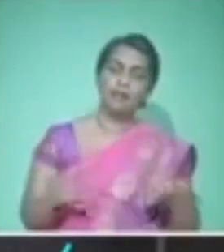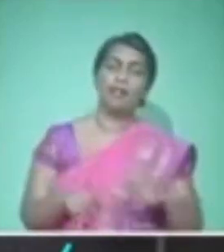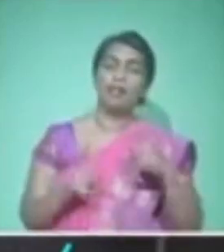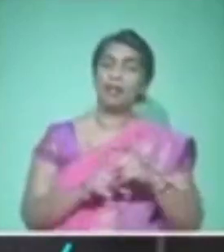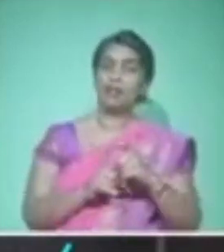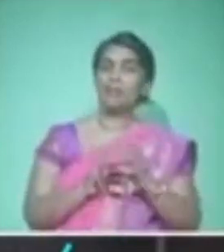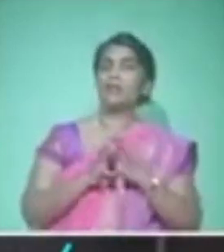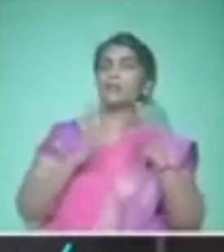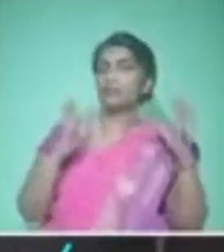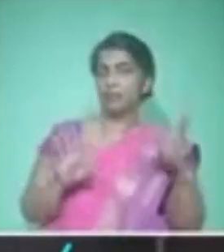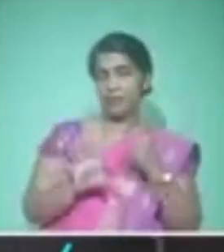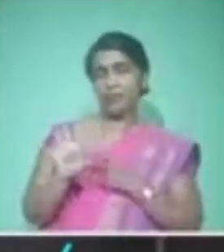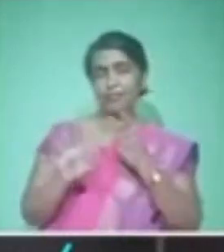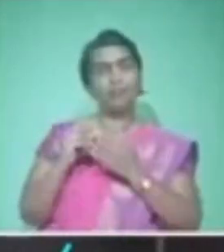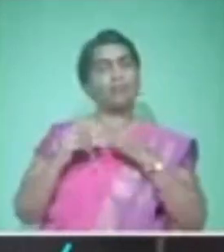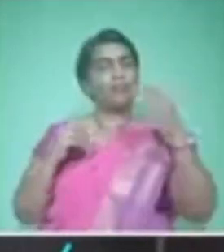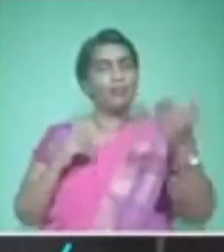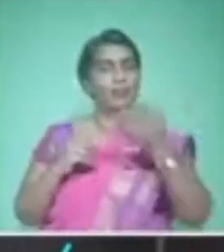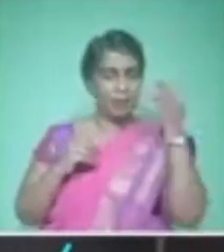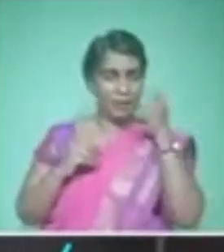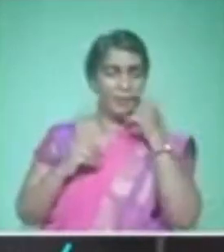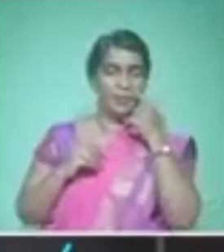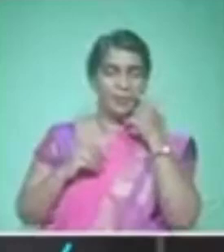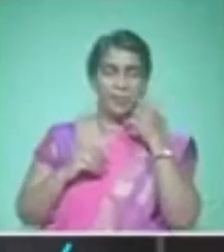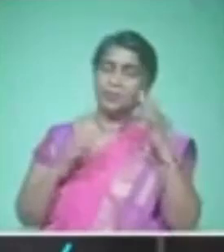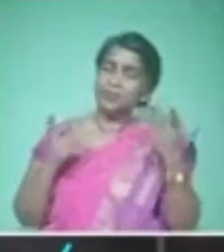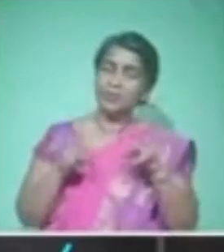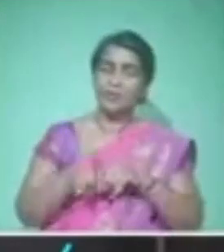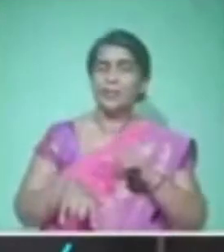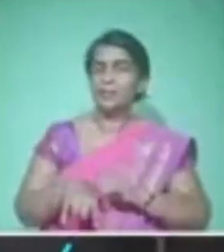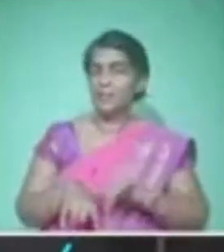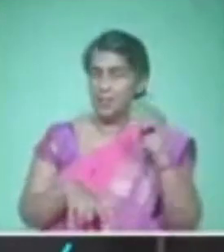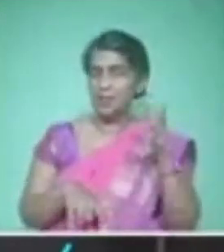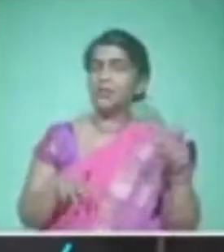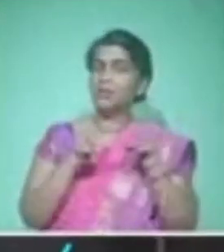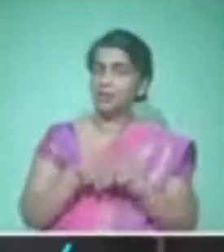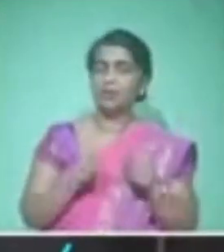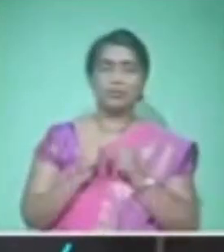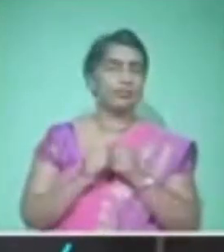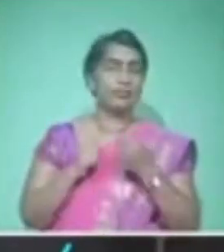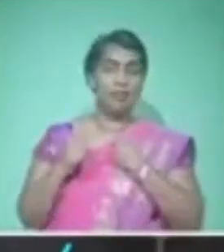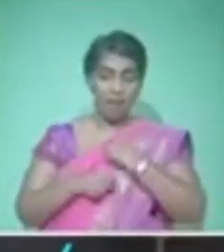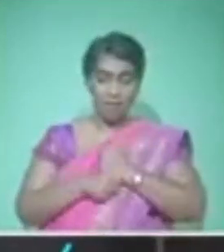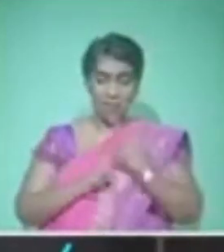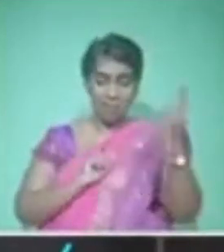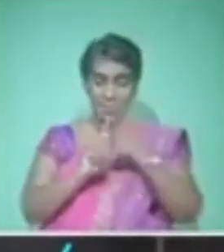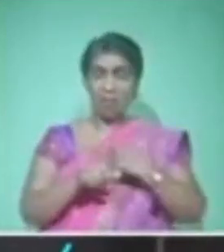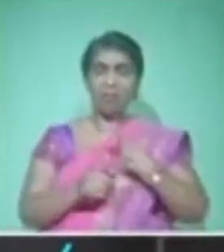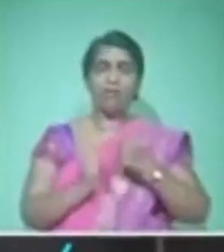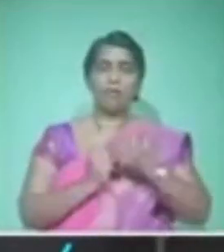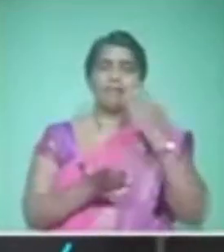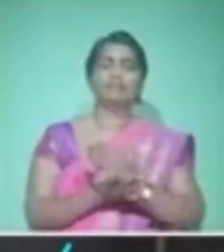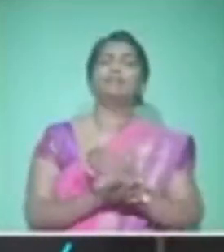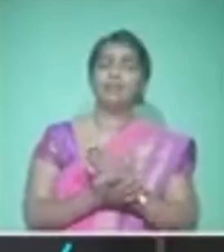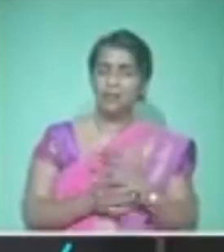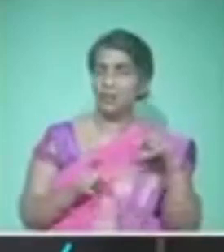දෙගුණයක් වෙලා තියෙන්නේ නැති මේ අවුරුදු දෙක තුලදී. නමුත් ඒක බොහොම අවාසනාවන්තයි එහෙම සිදුවීම ගැන. ඊට